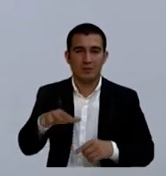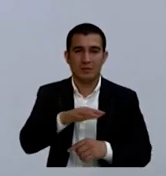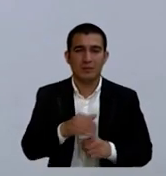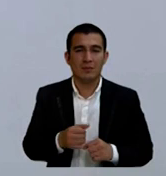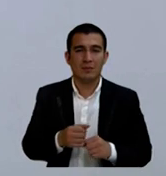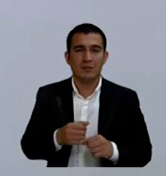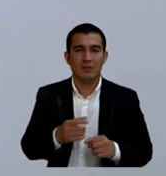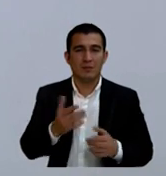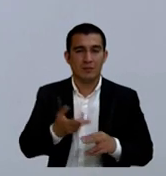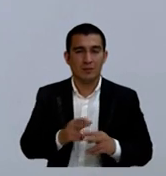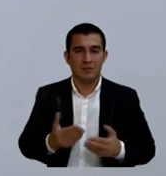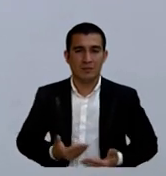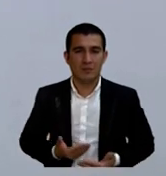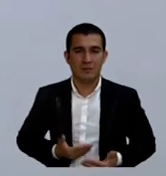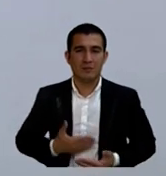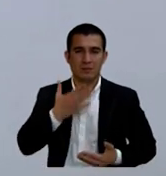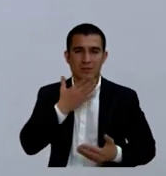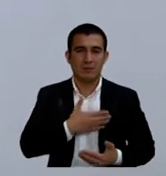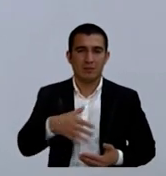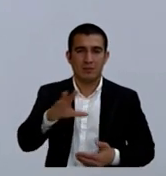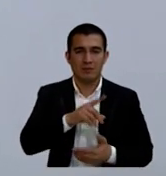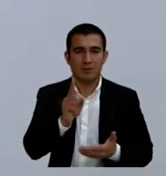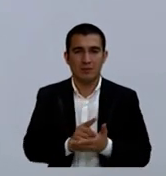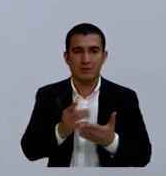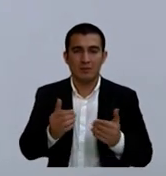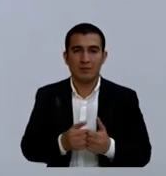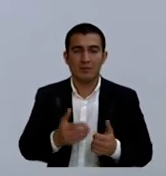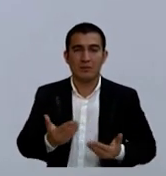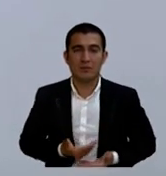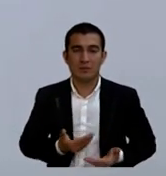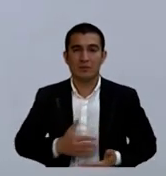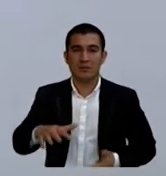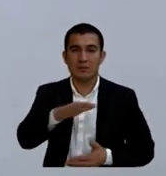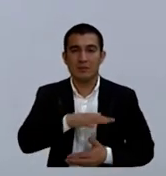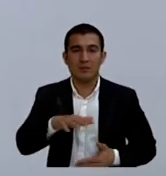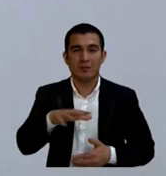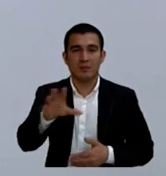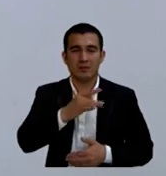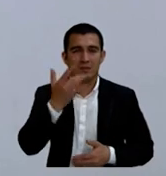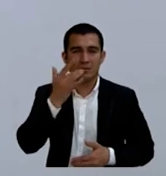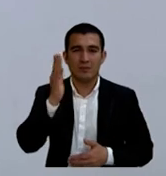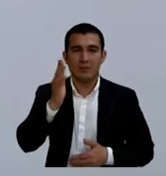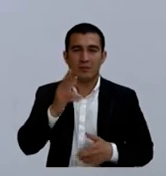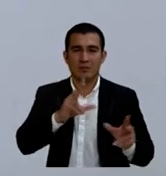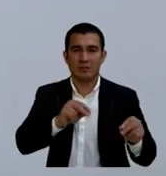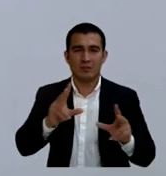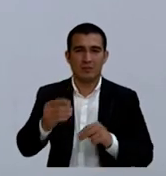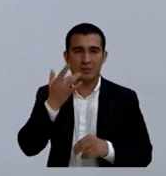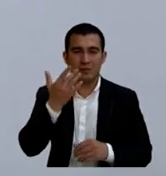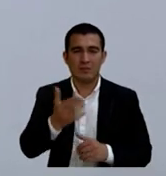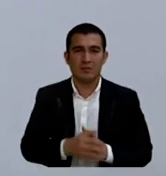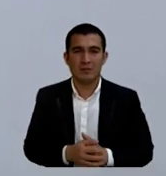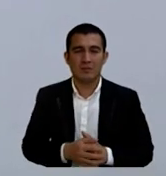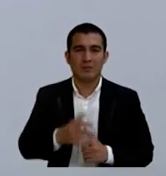Hayotni sevishga chorlab qolaman. Hayotda hammangizga ulkan omadlar tilab qolaman. Shu bilan bugungi